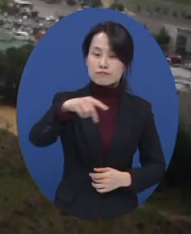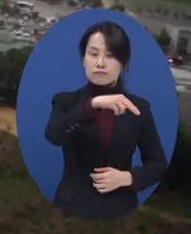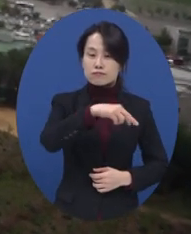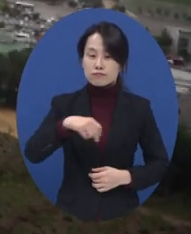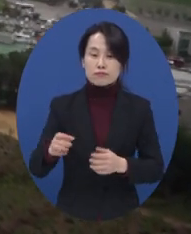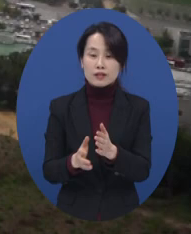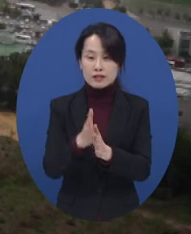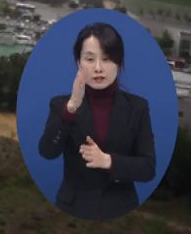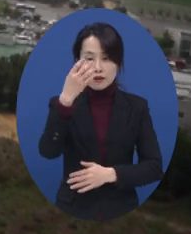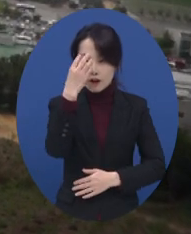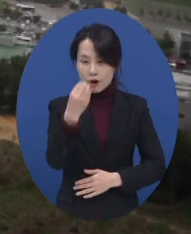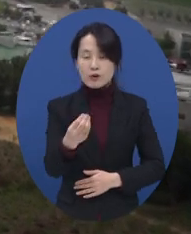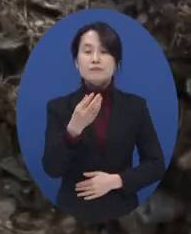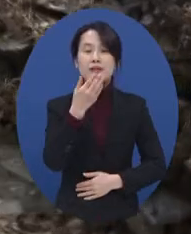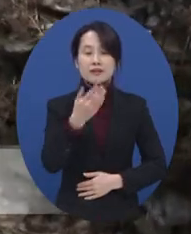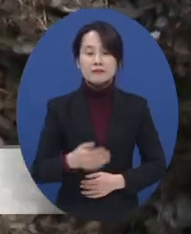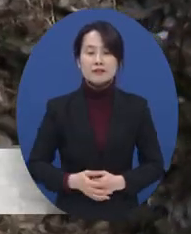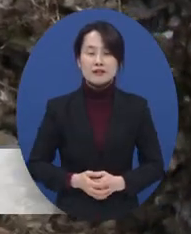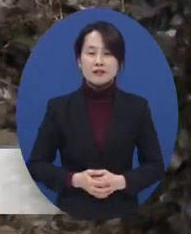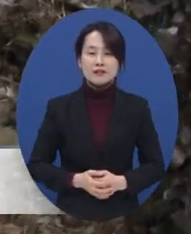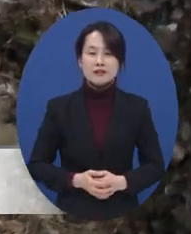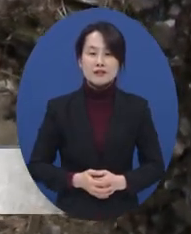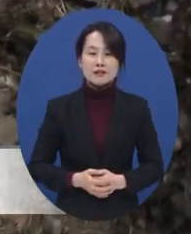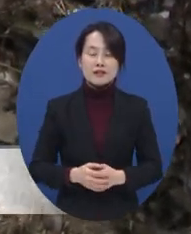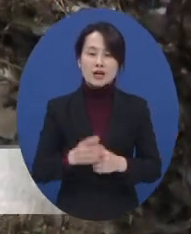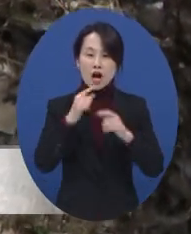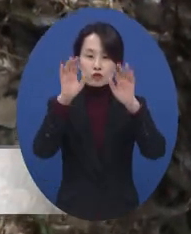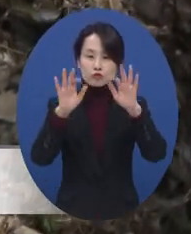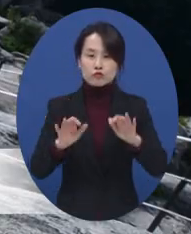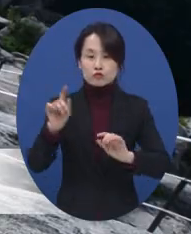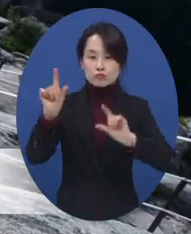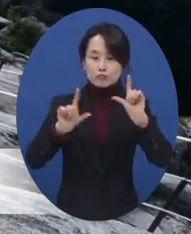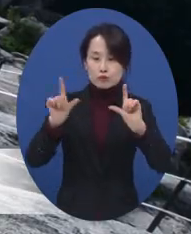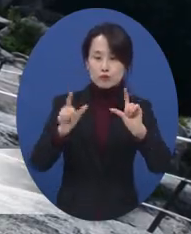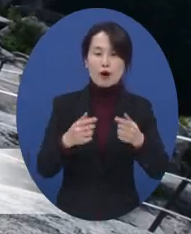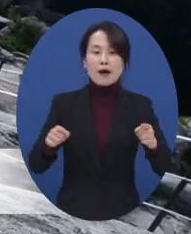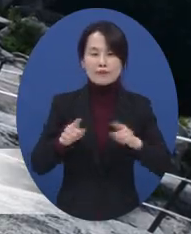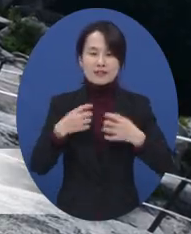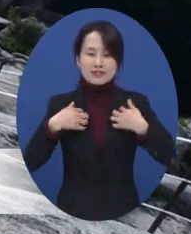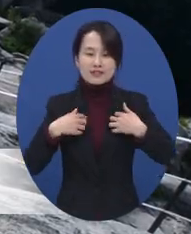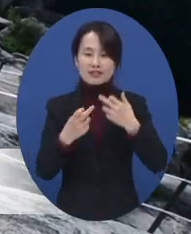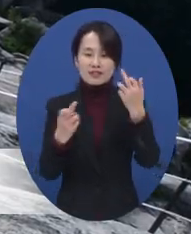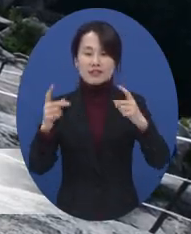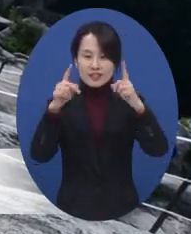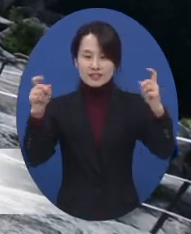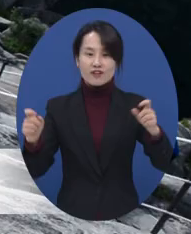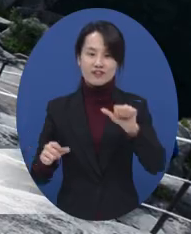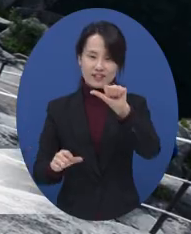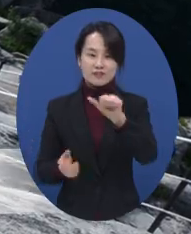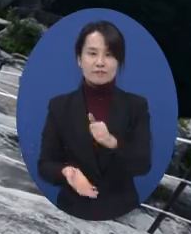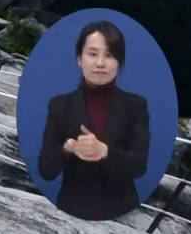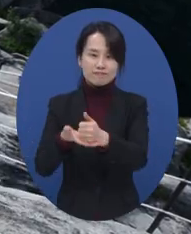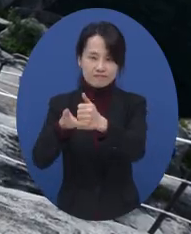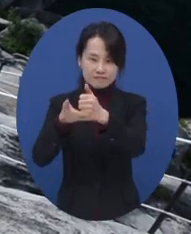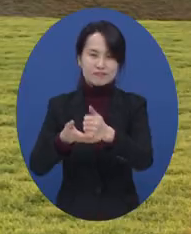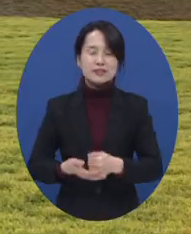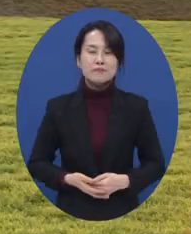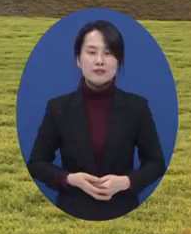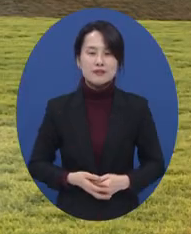한 눈에 감상할 수 있습니다 경기도가 설경과 함께 즐길 수 있는 산성 5곳을 추천했습니다